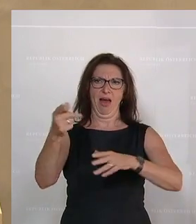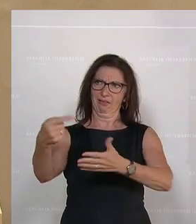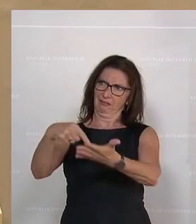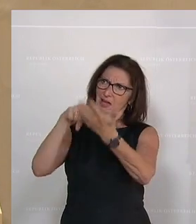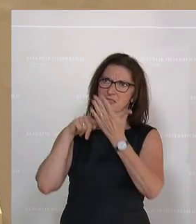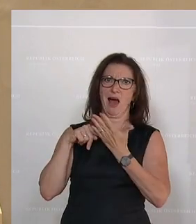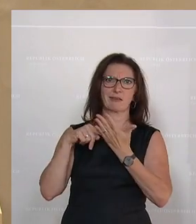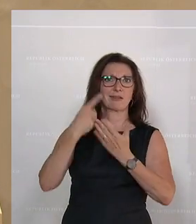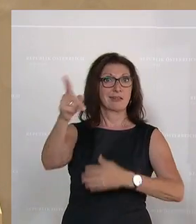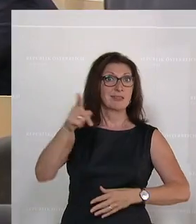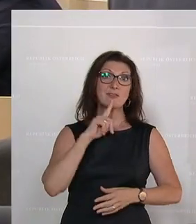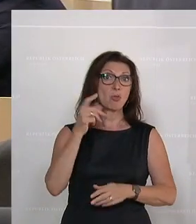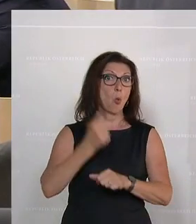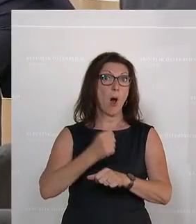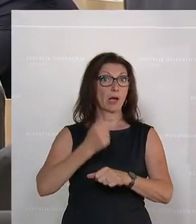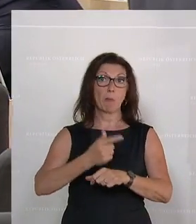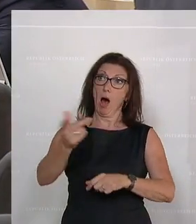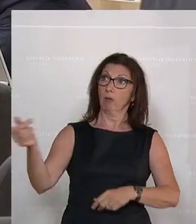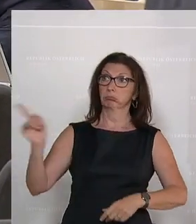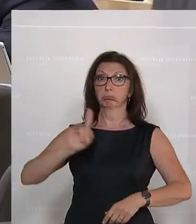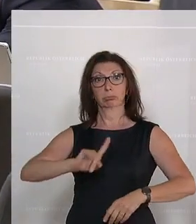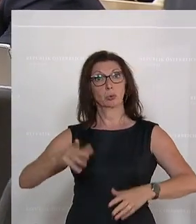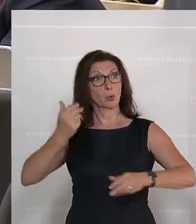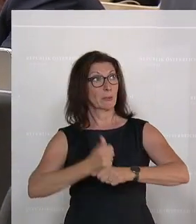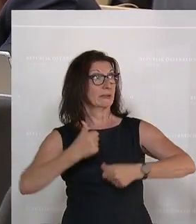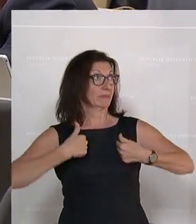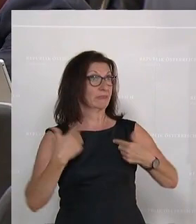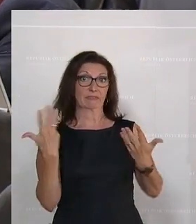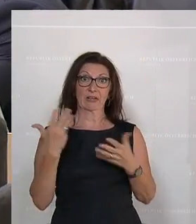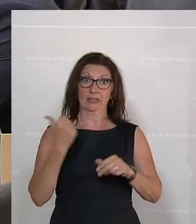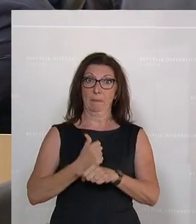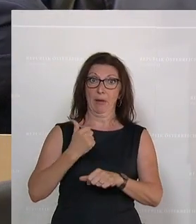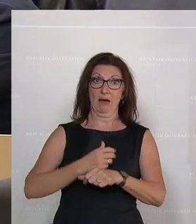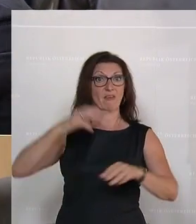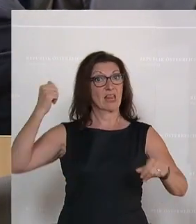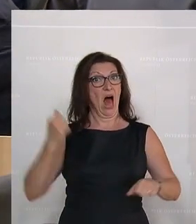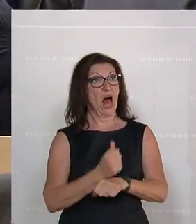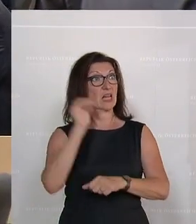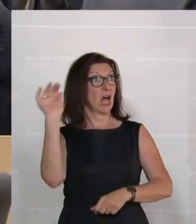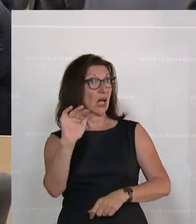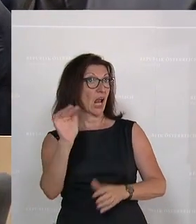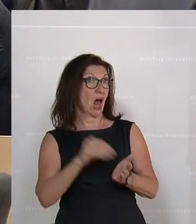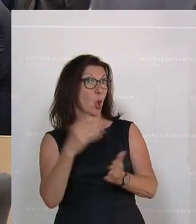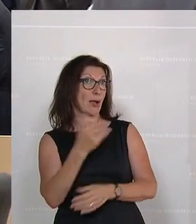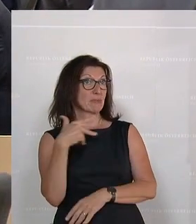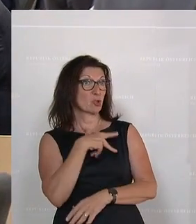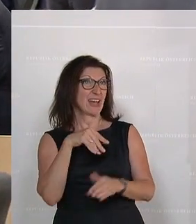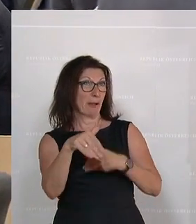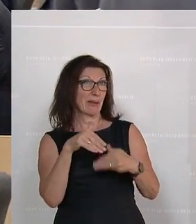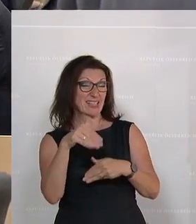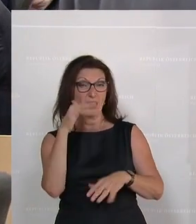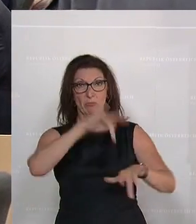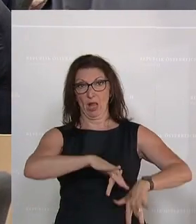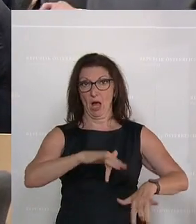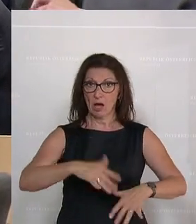sich hier herauszustellen und so zu tun was würden wir tun wenn haken hat einen noch im sozialministerium wäre es ganz genau ihre politik der